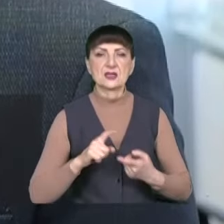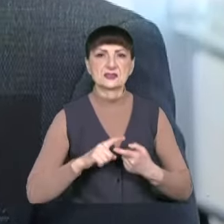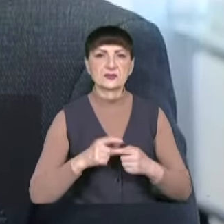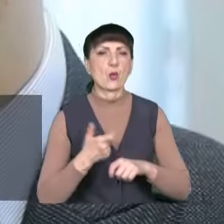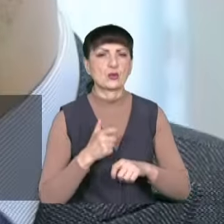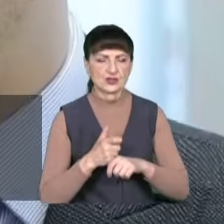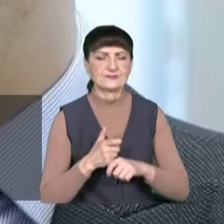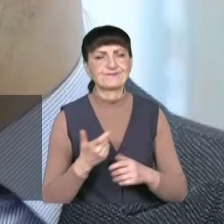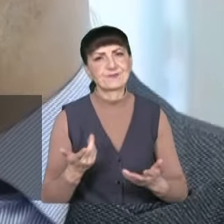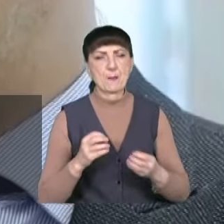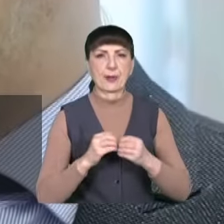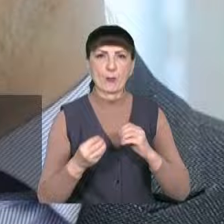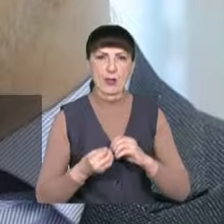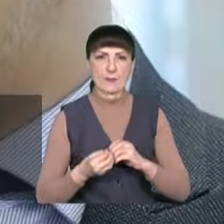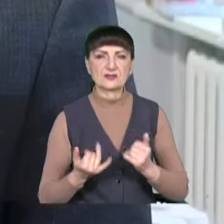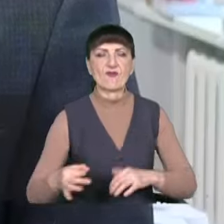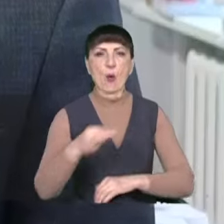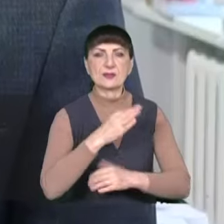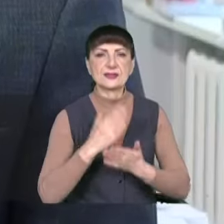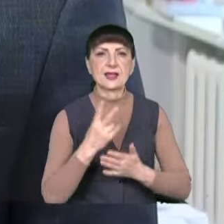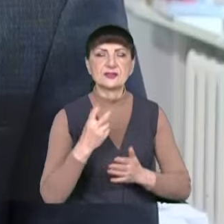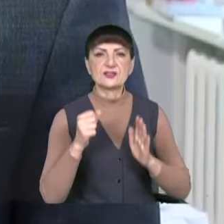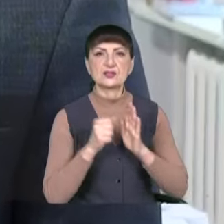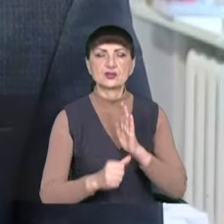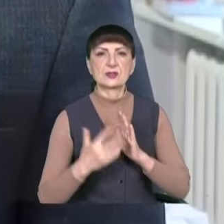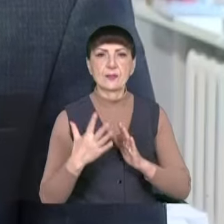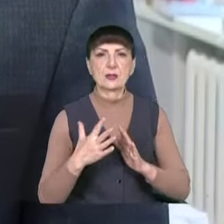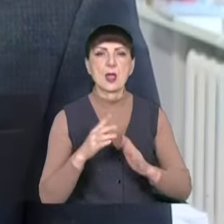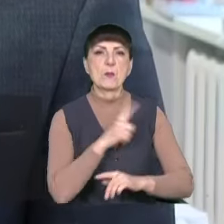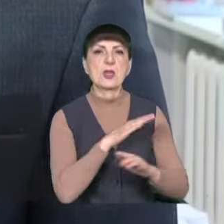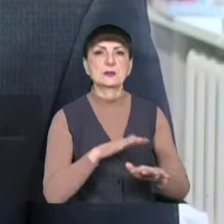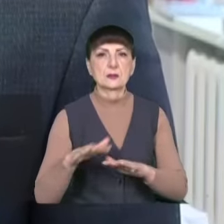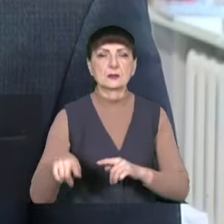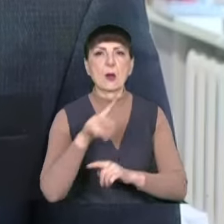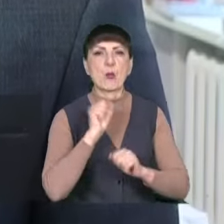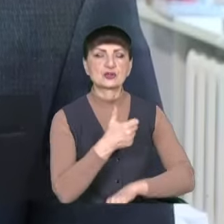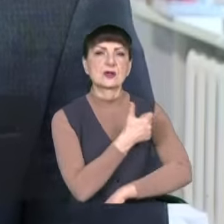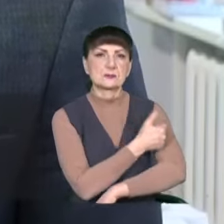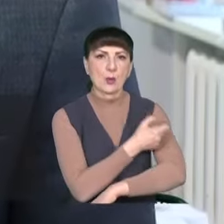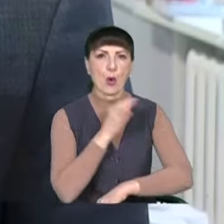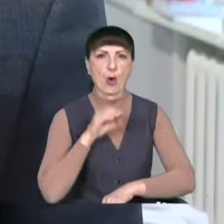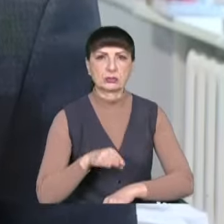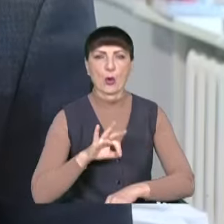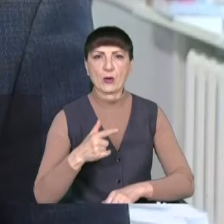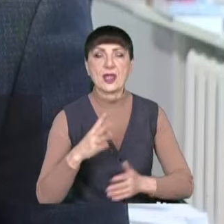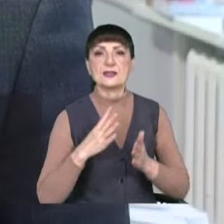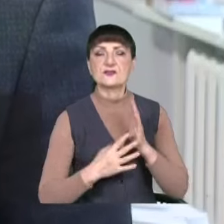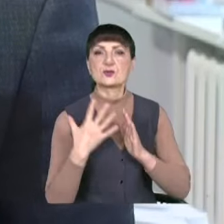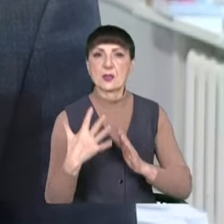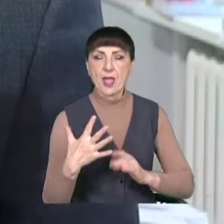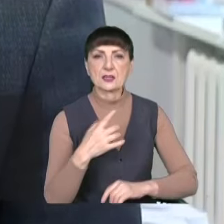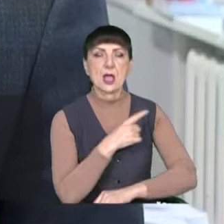очень волнительная. На сегодняшнем в области имеется 265 медицинских пунктов, где можно вакцинироваться кори, и 95